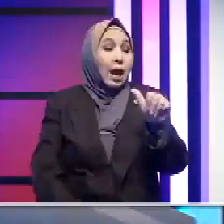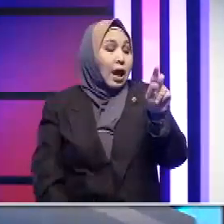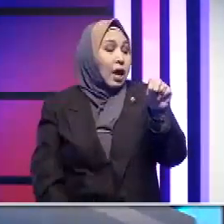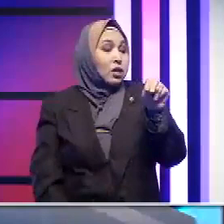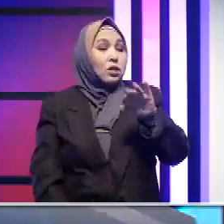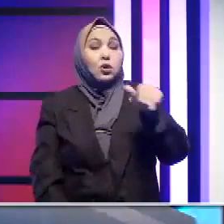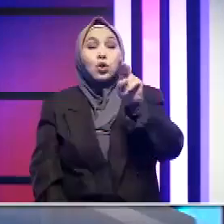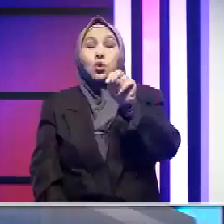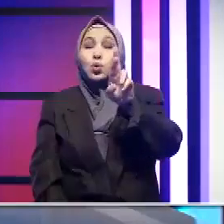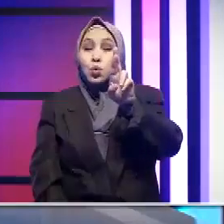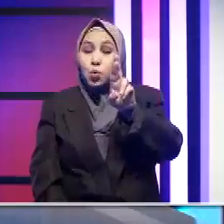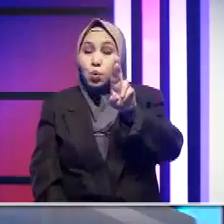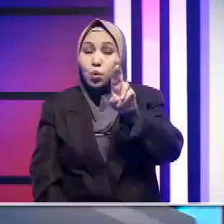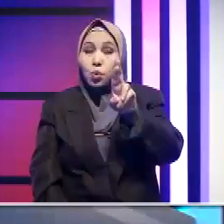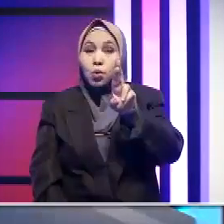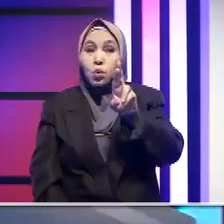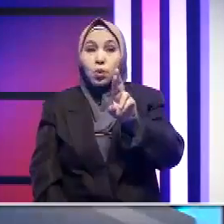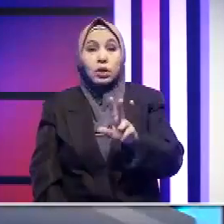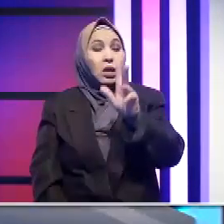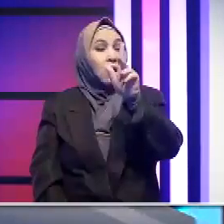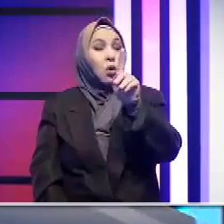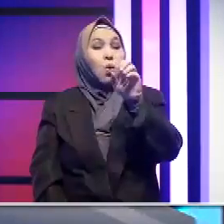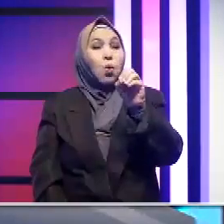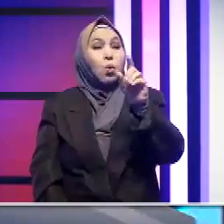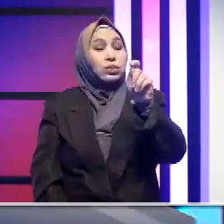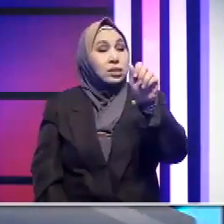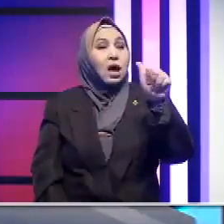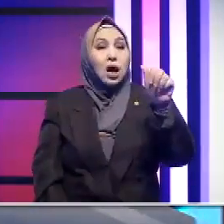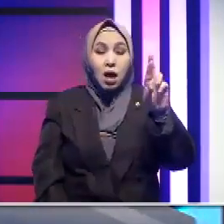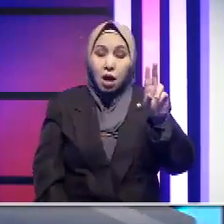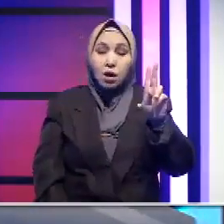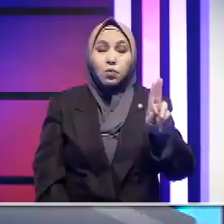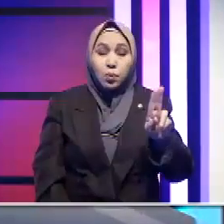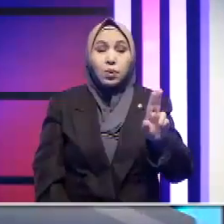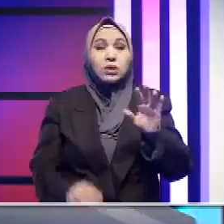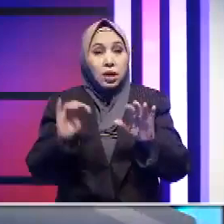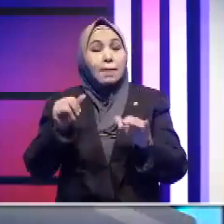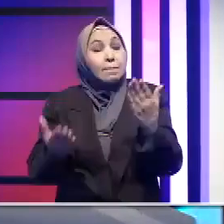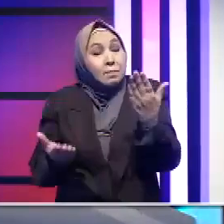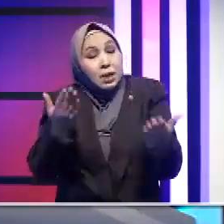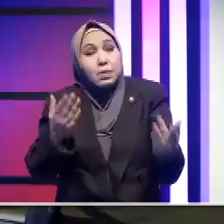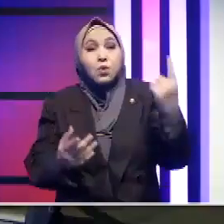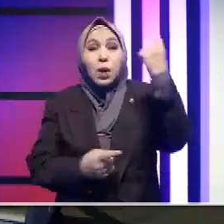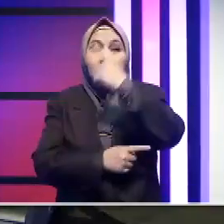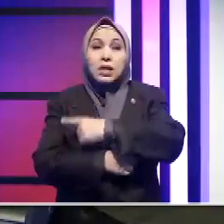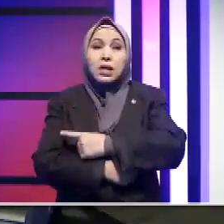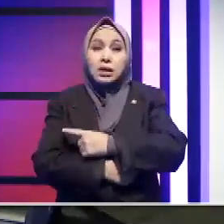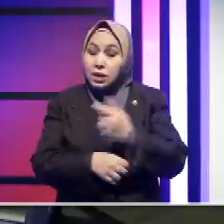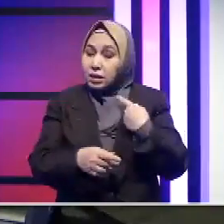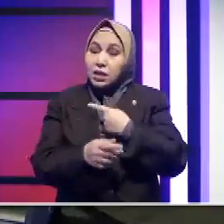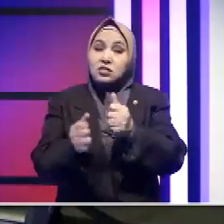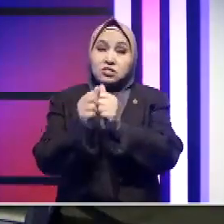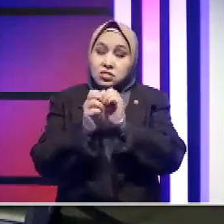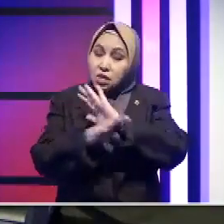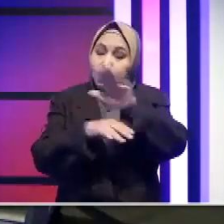masjid NU di utarum awal tapi aja ya maybe One day saya Desa fast kita semua